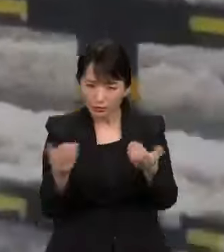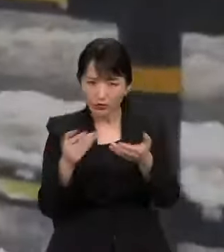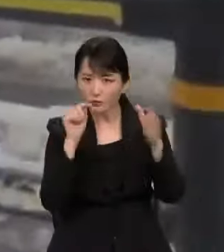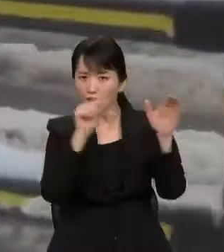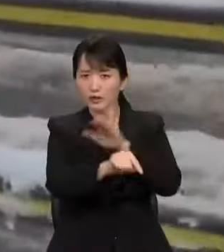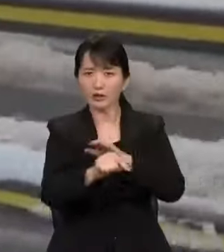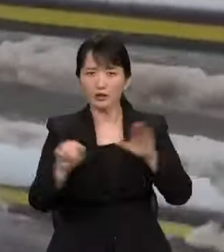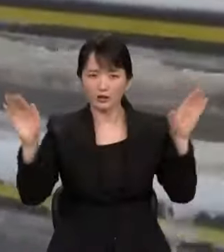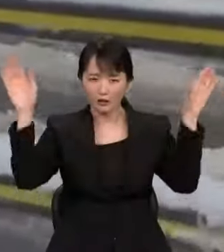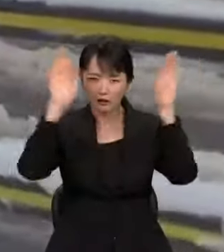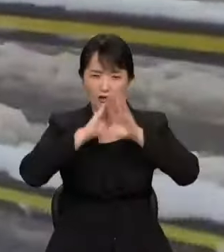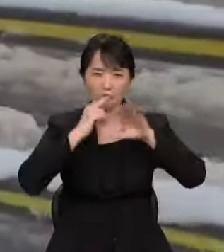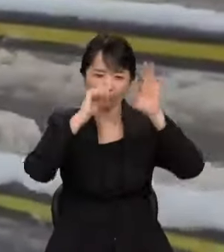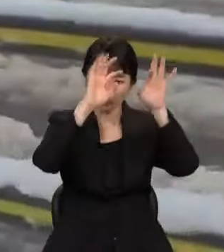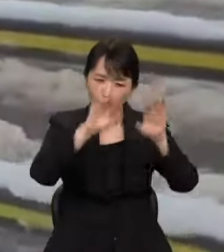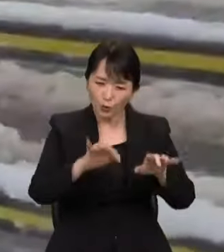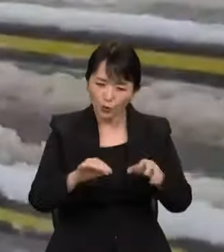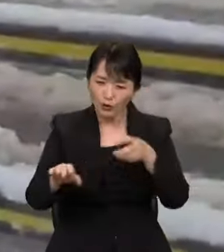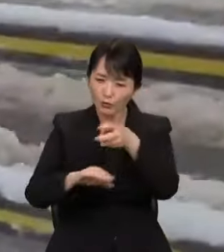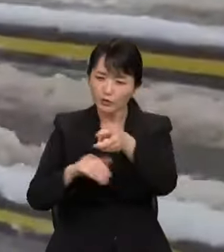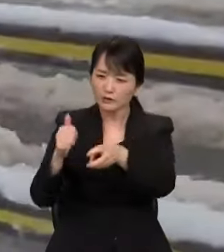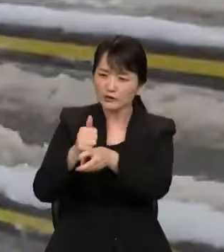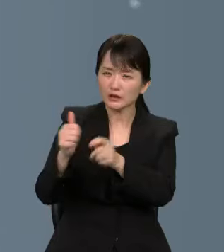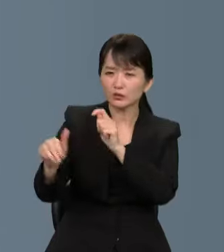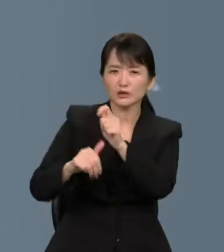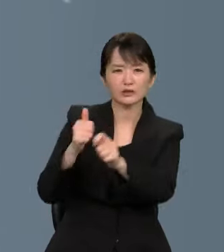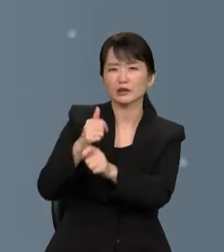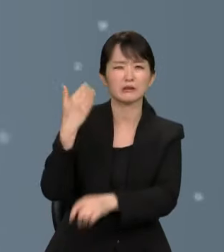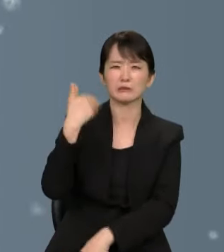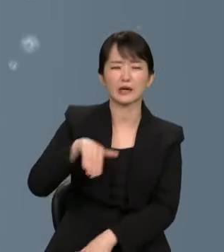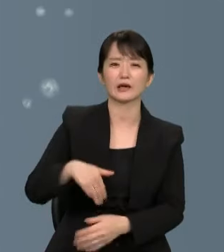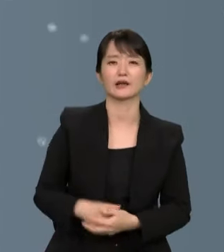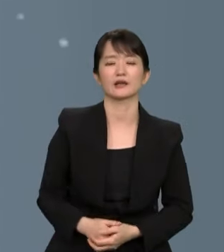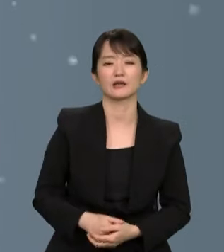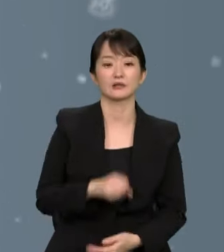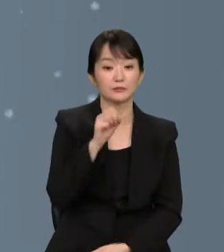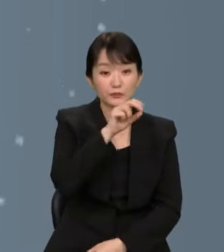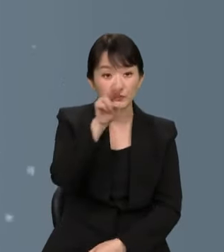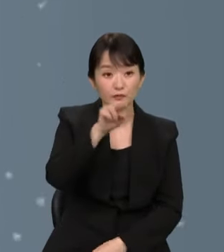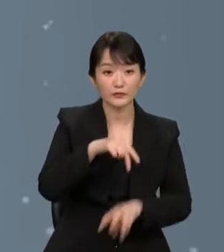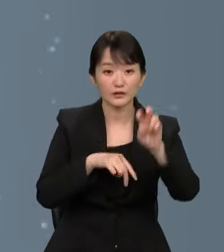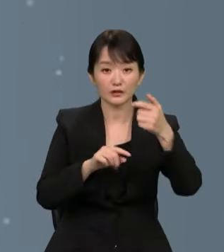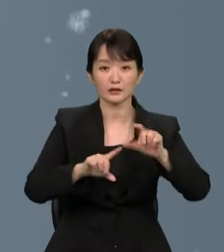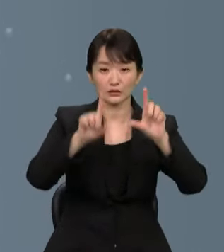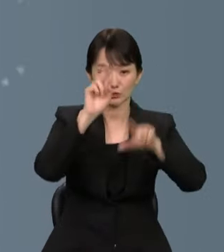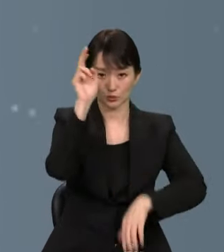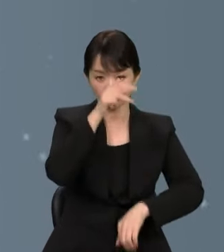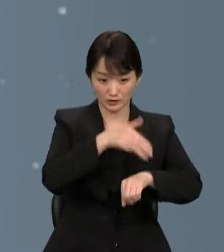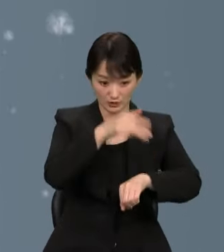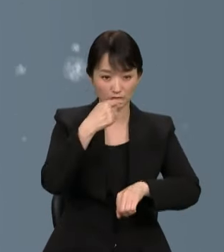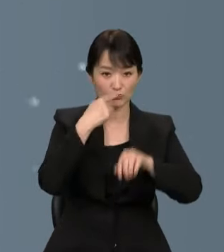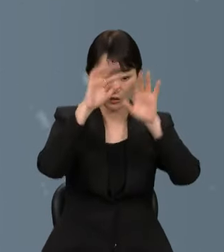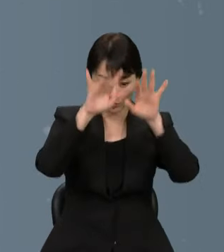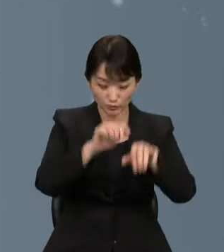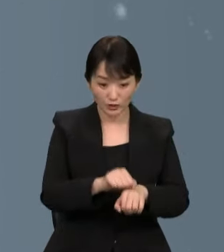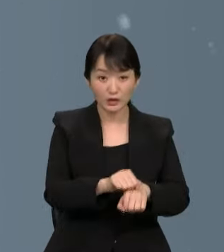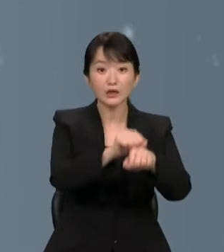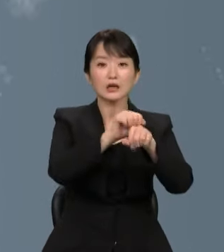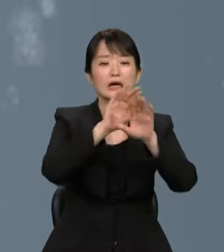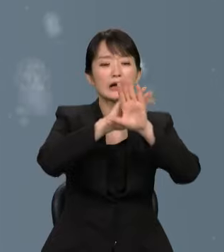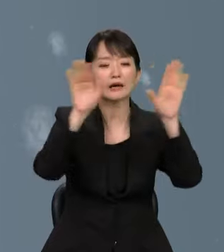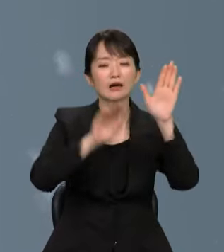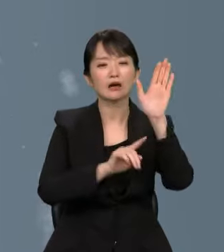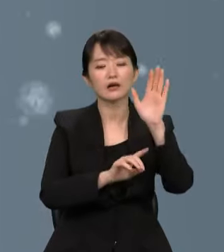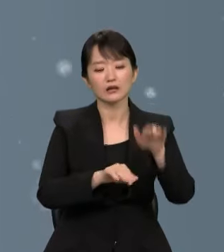내린 눈 때문에 대중 교통을 이용할 수 없었던 겁니다 실제 용이는 27일 오전 시부터 눈이 쌓기 시작 낮 동안